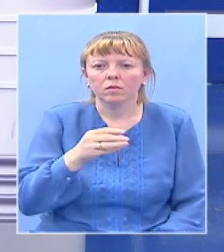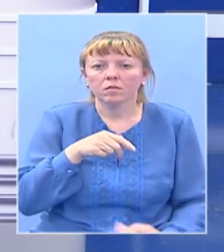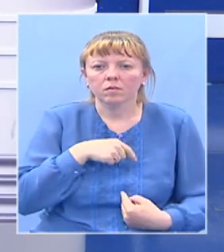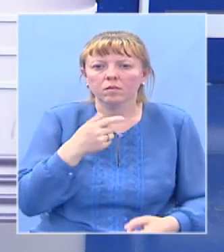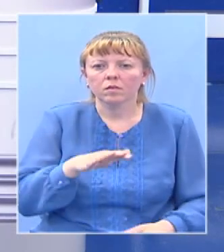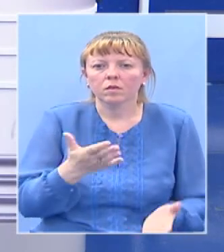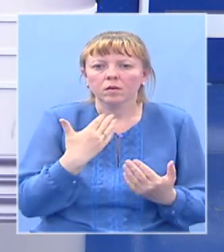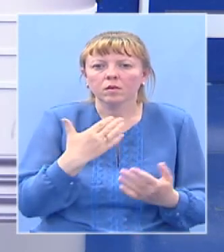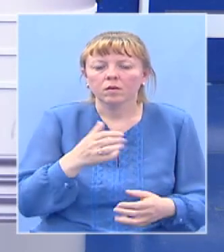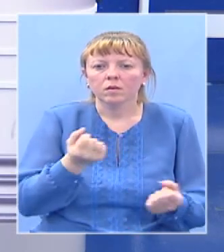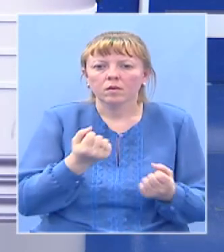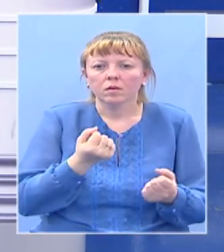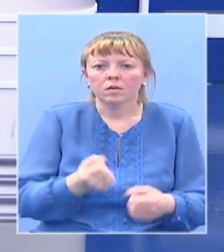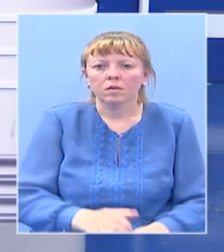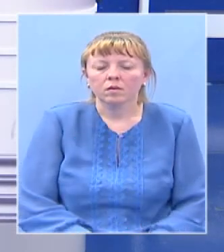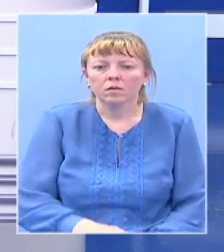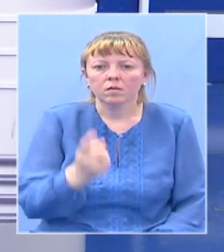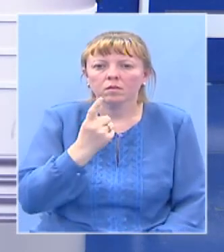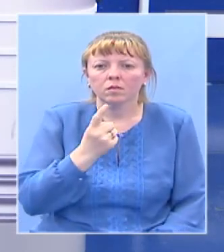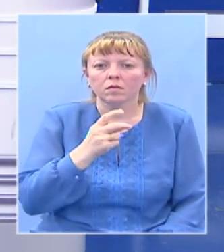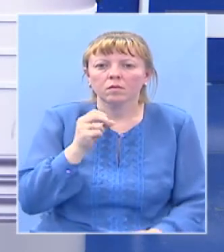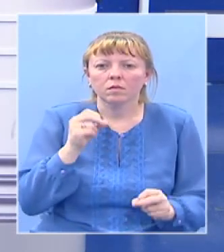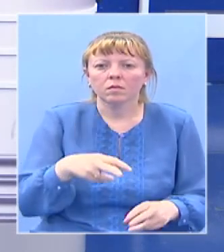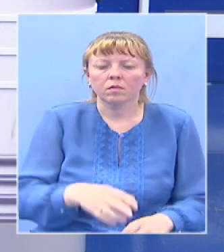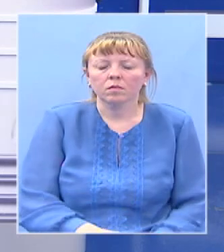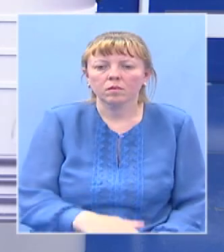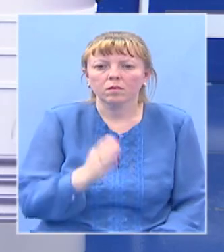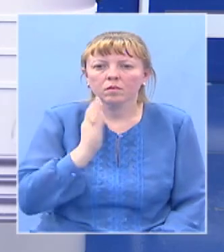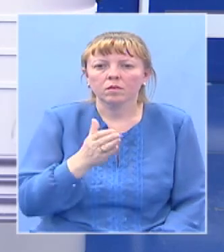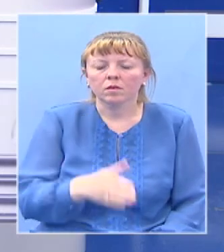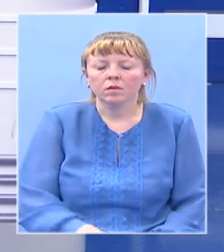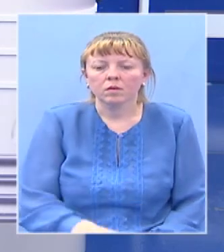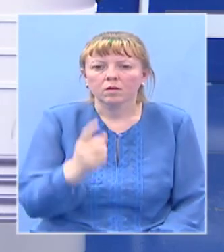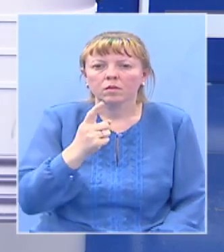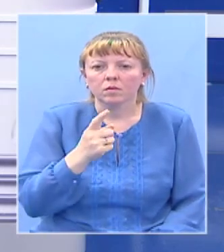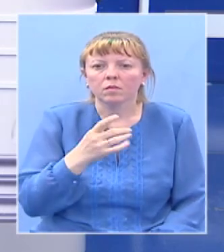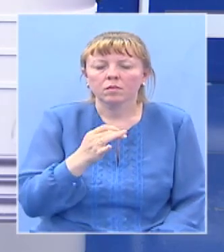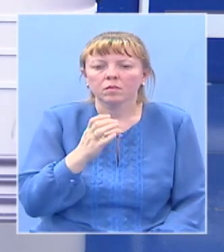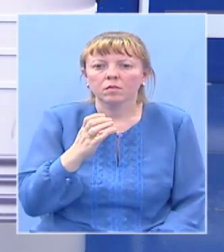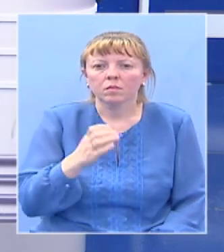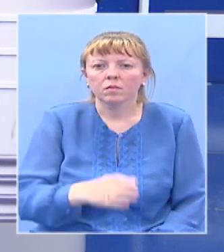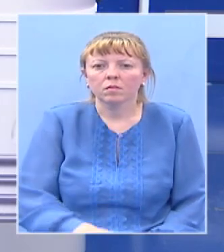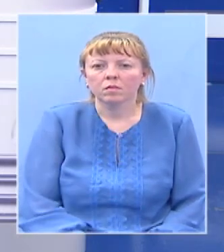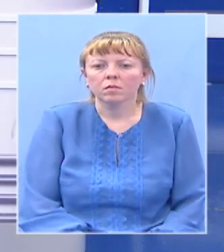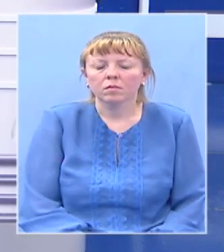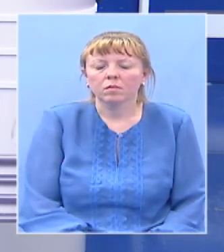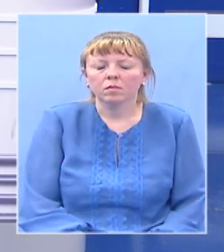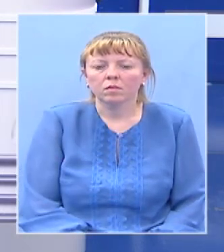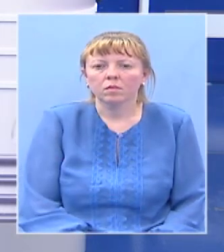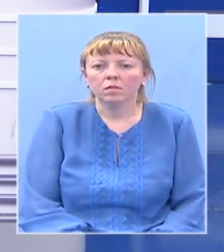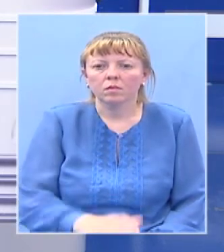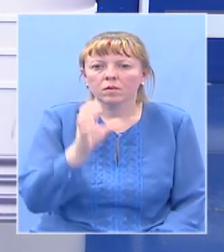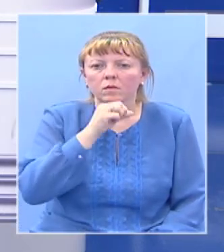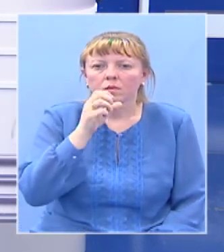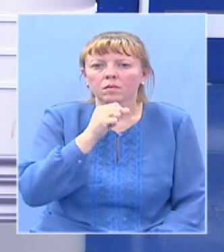отдыха водители это в первую очередь для безопасности движения самого перечного процесса безопасности влияет засыпает водителей